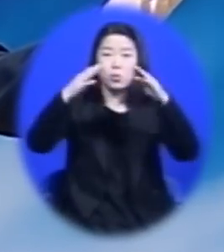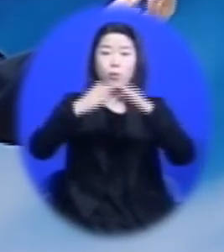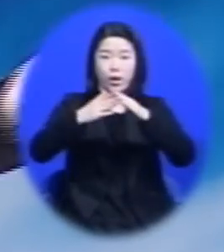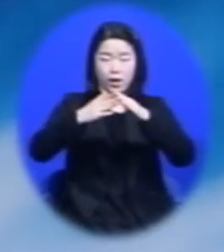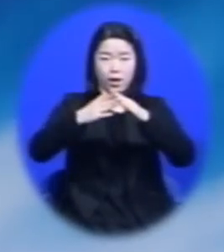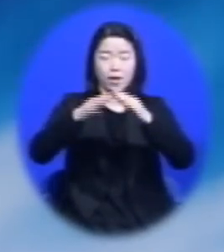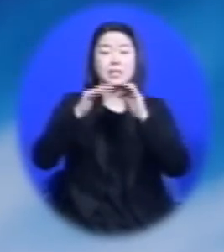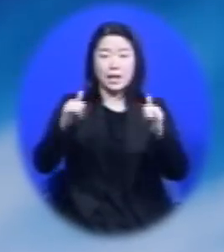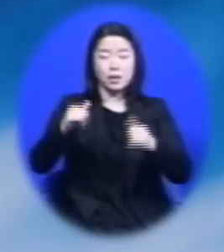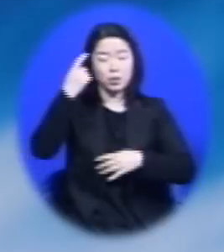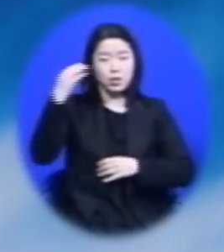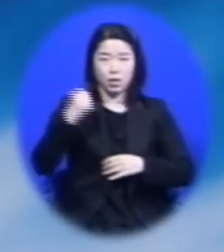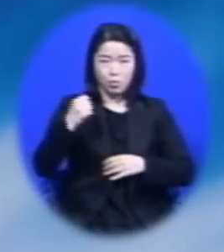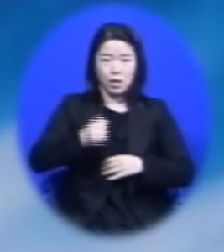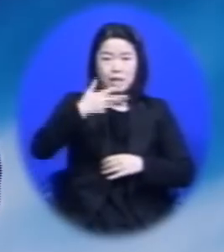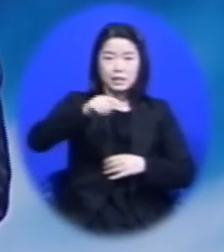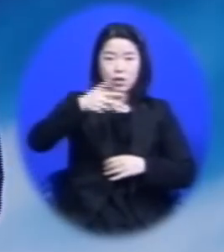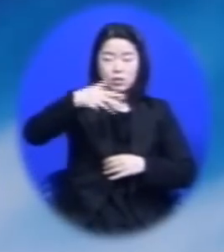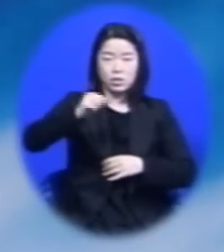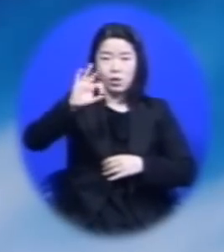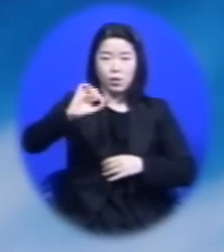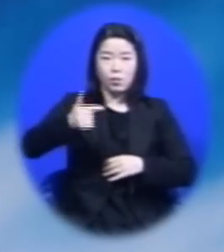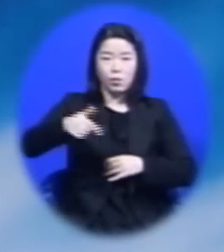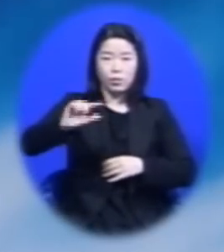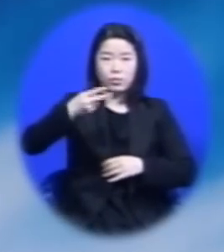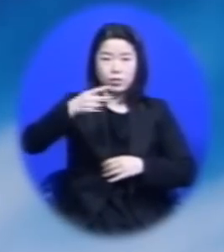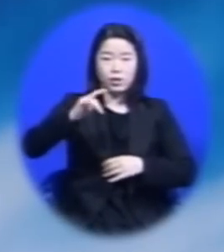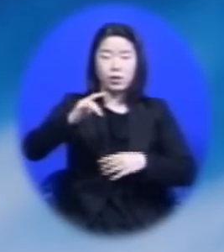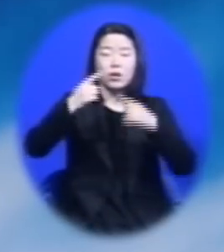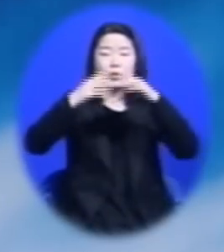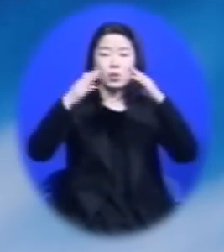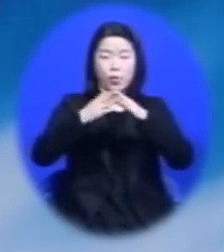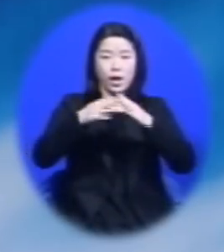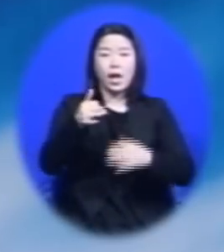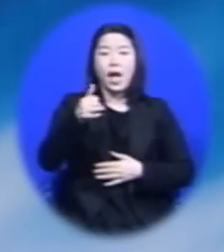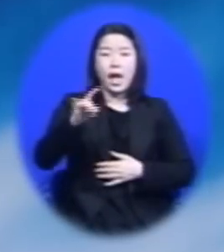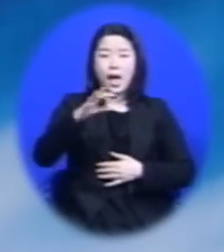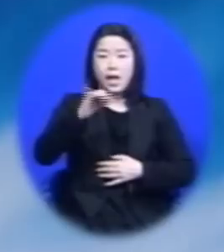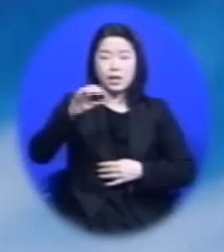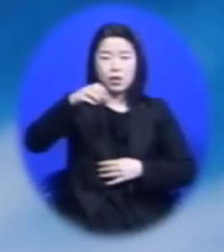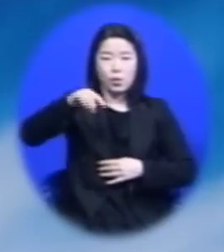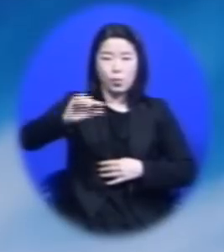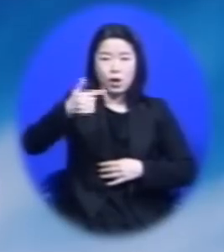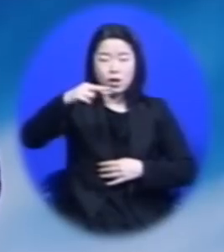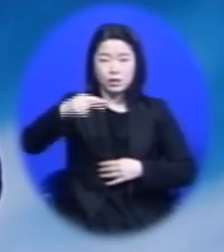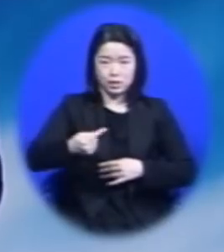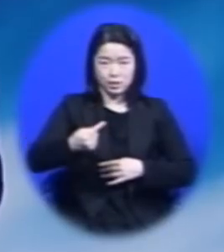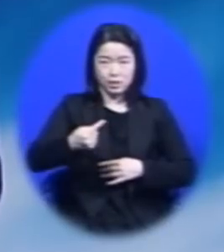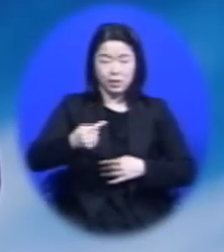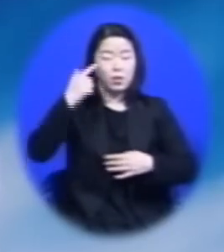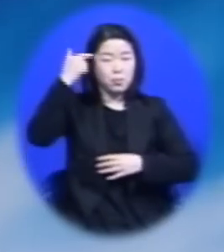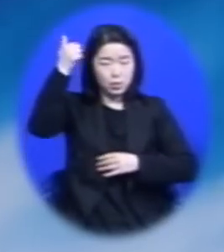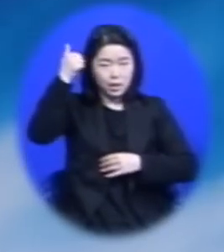생각하는 철치 온더웨이 교회 아 저기 헤이포드 목사님이 교인 방문 카드를